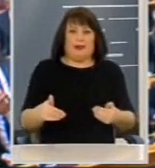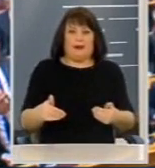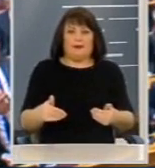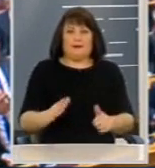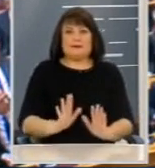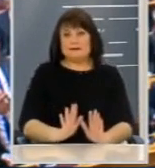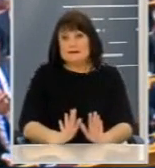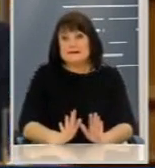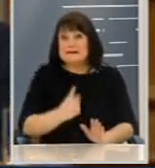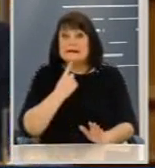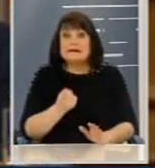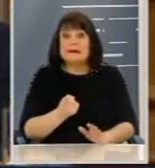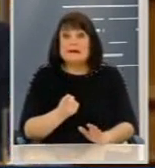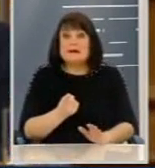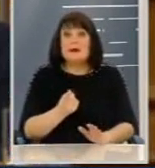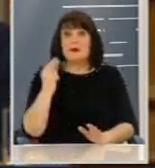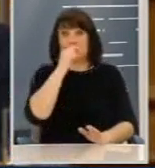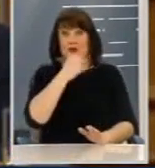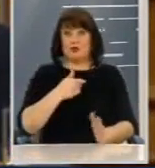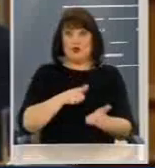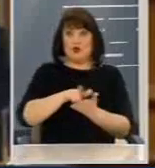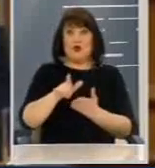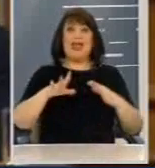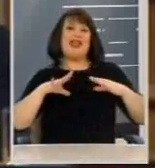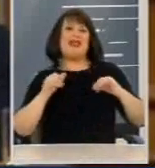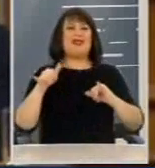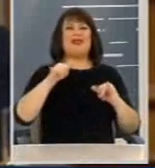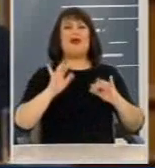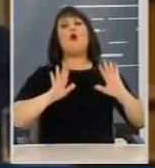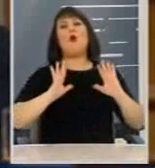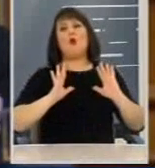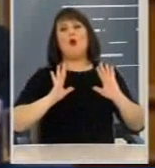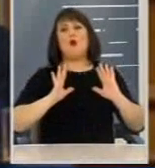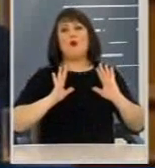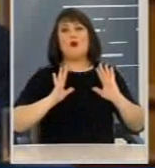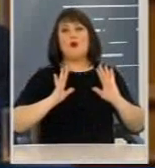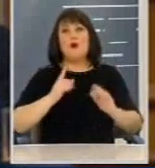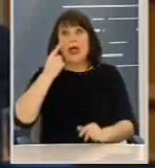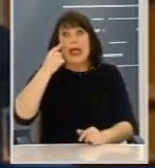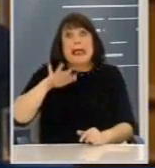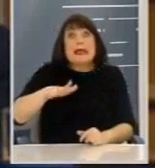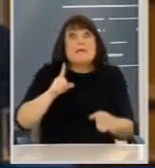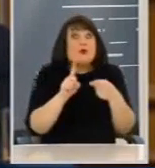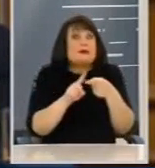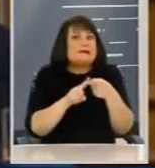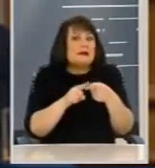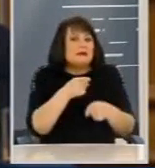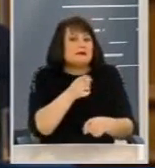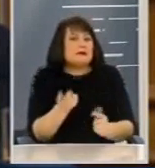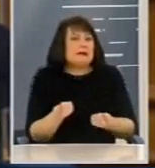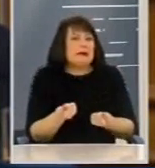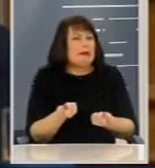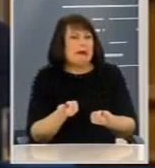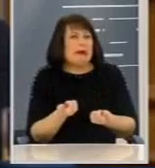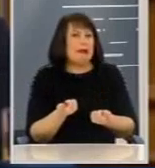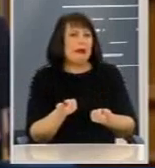να το χρησιμοποιεί το πρωθυπουργικό αεροσκάφος για να κάνει διακοπές, αλλά το ντροπάρι ήταν ύποπτες οι συναντήσεις. Και θέλω λοιπόν